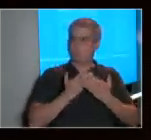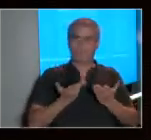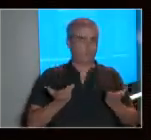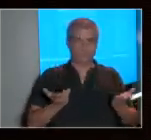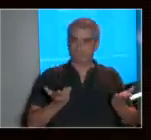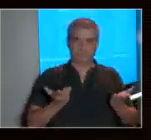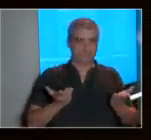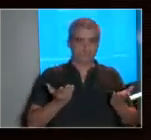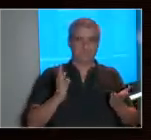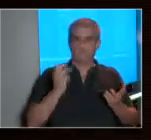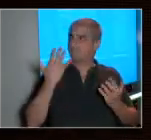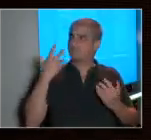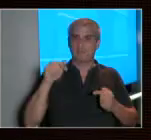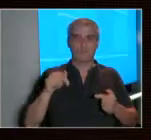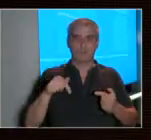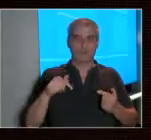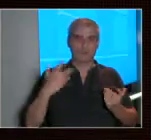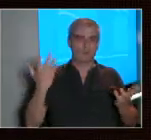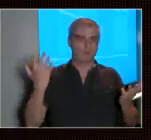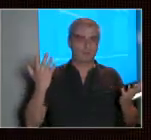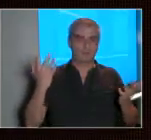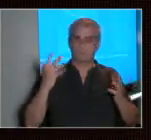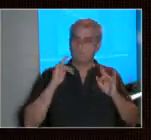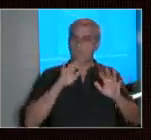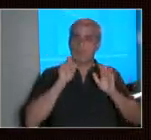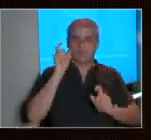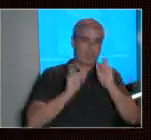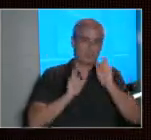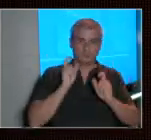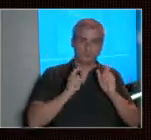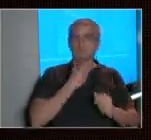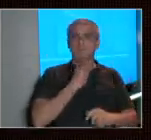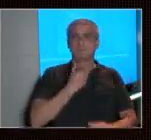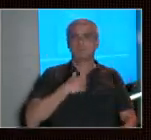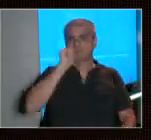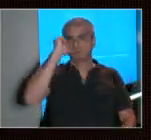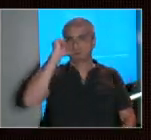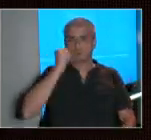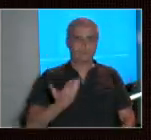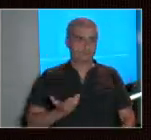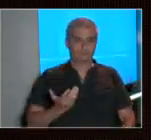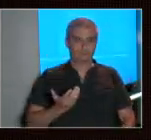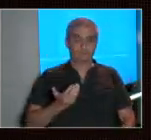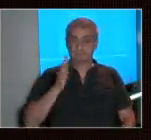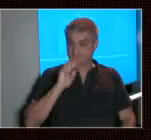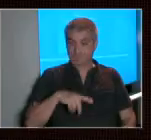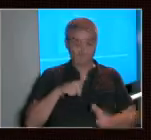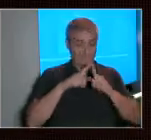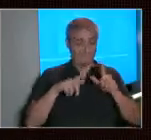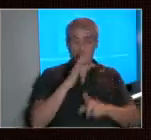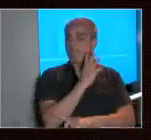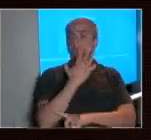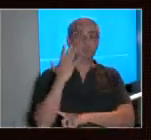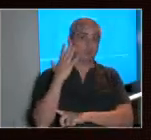לנו כשיהיה כאן מיליוני אנשים צמאים למים. גם וילה